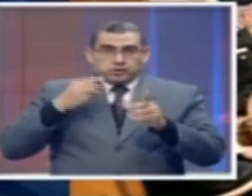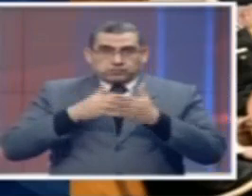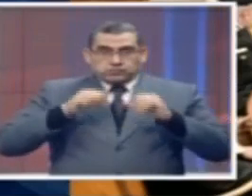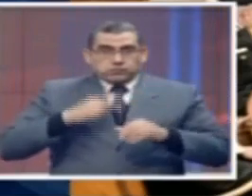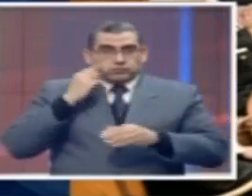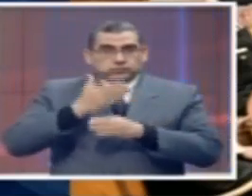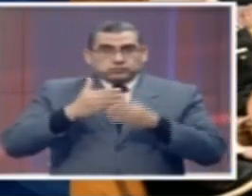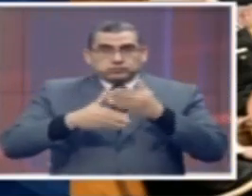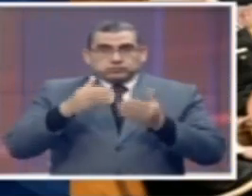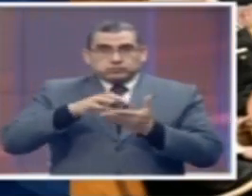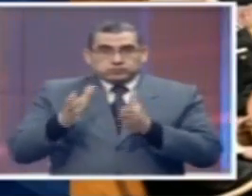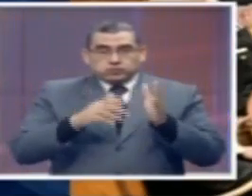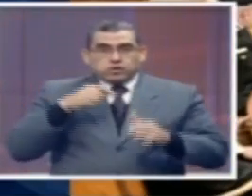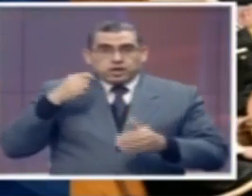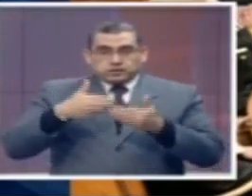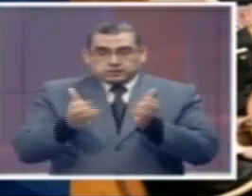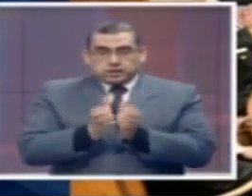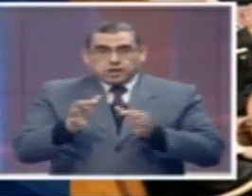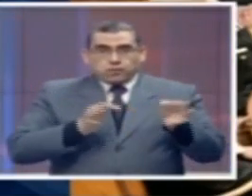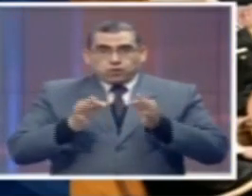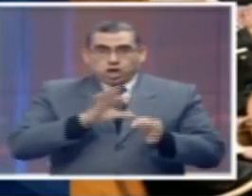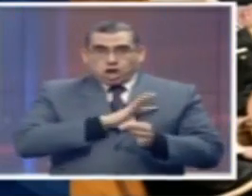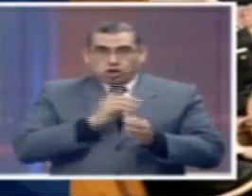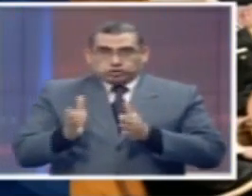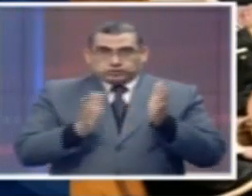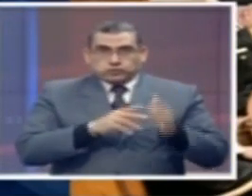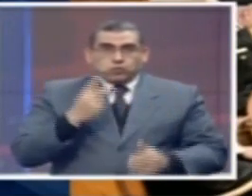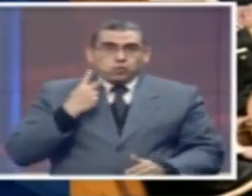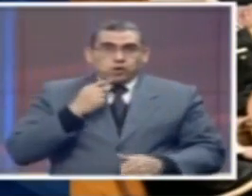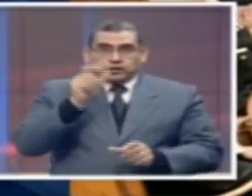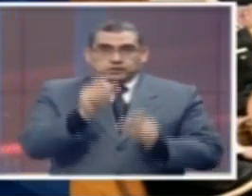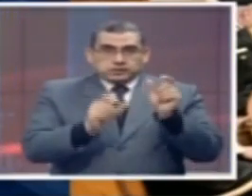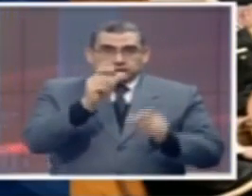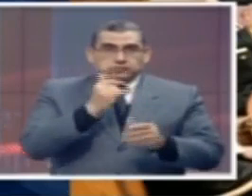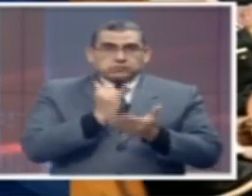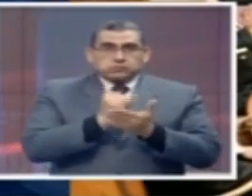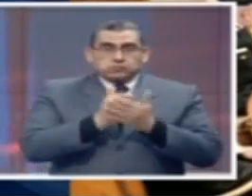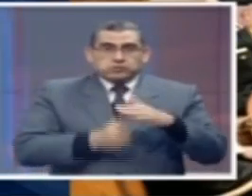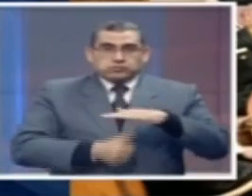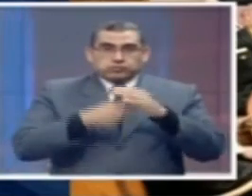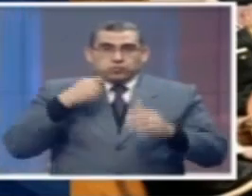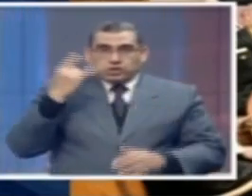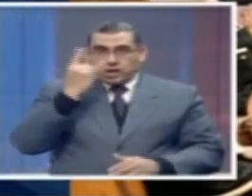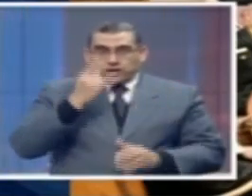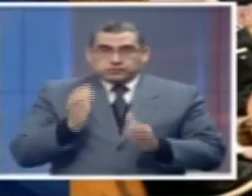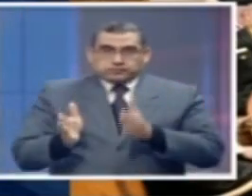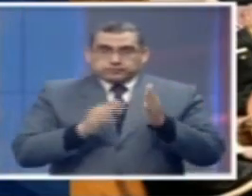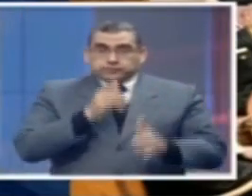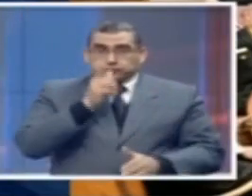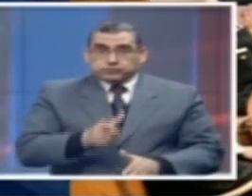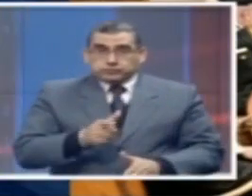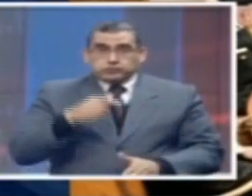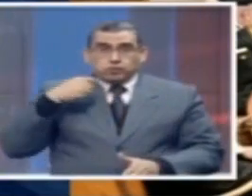للتخطيط العمراني ورئيس الهيئة الهندسية للقوات المسلحة وعدد من قيادات وزارة الداخلية.